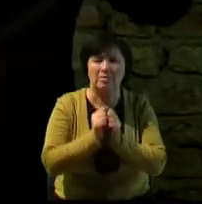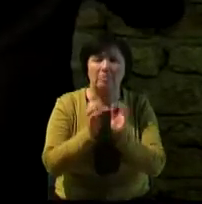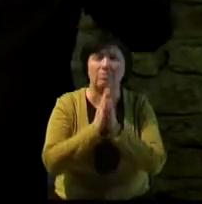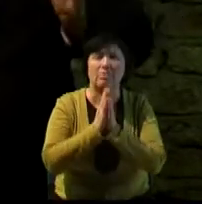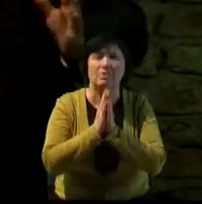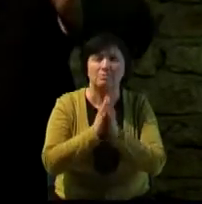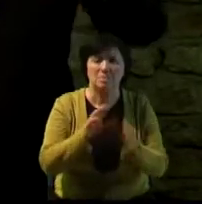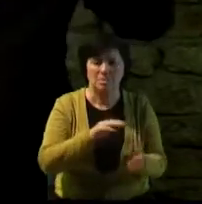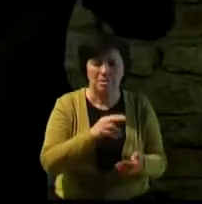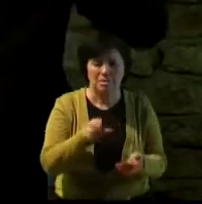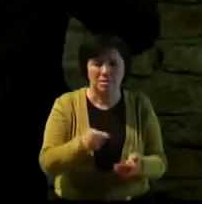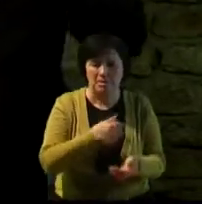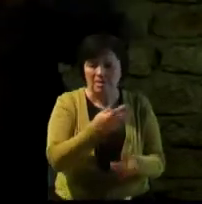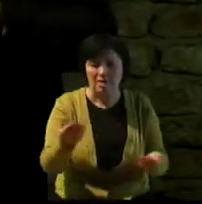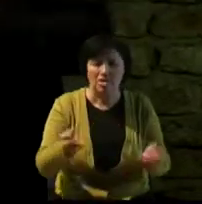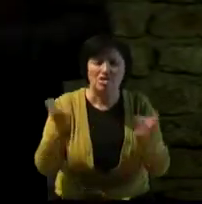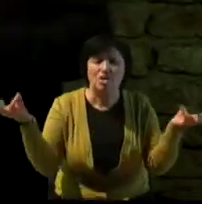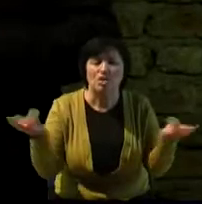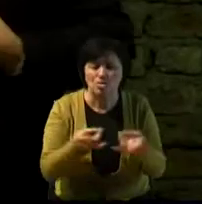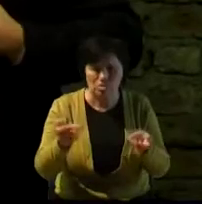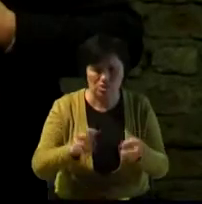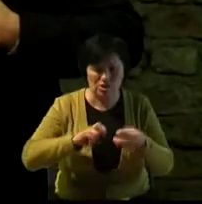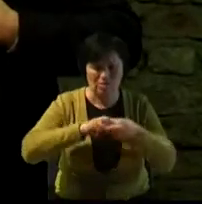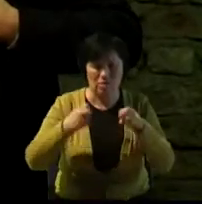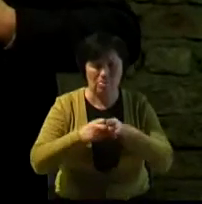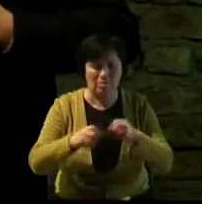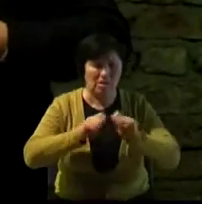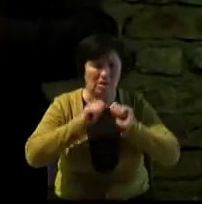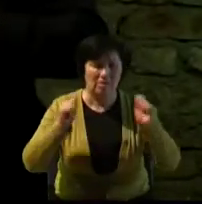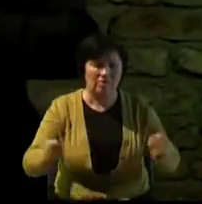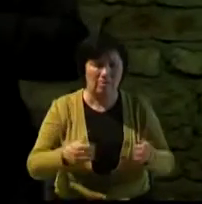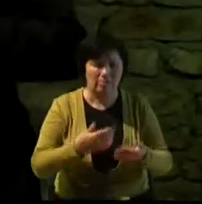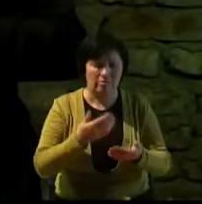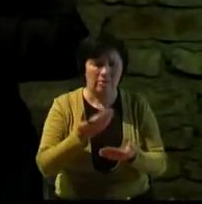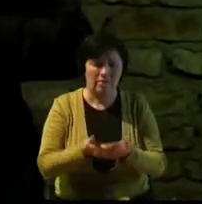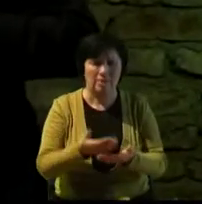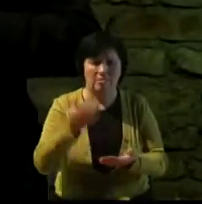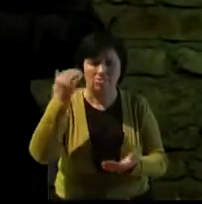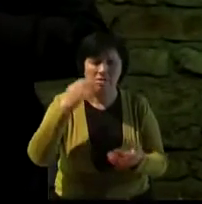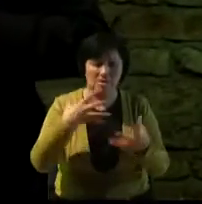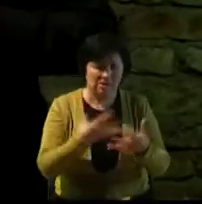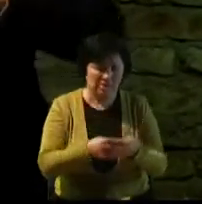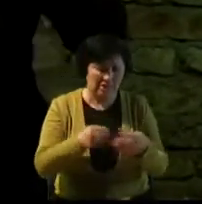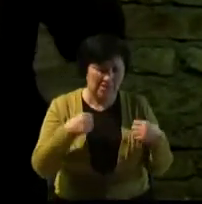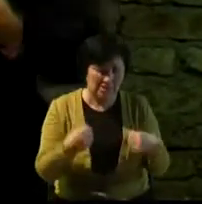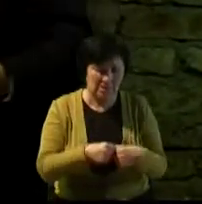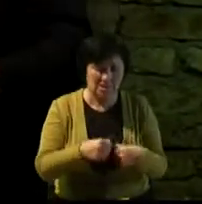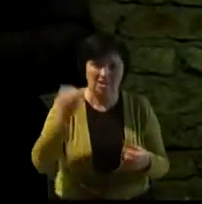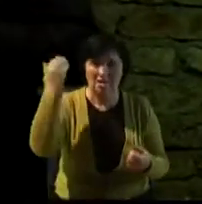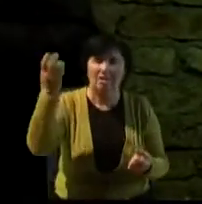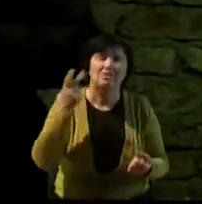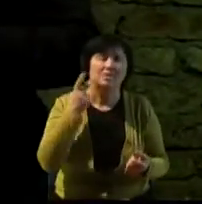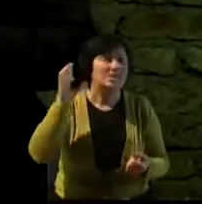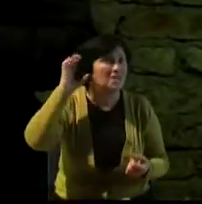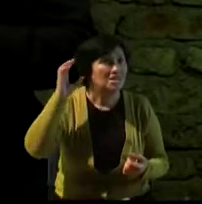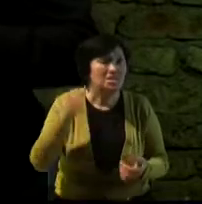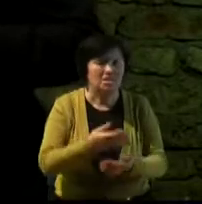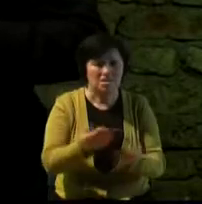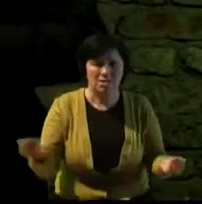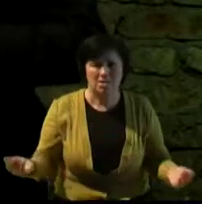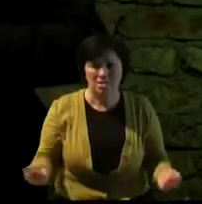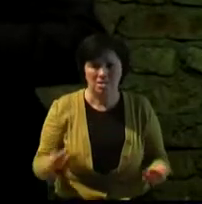сегодня здесь. В прямом смысле, на самом деле. И сегодня мы читали Его Слово, и